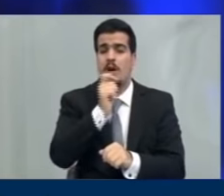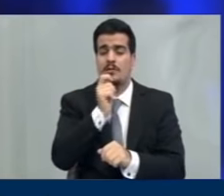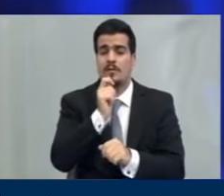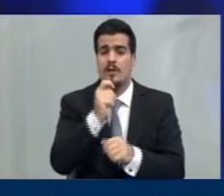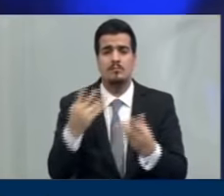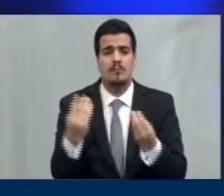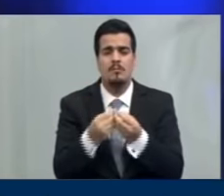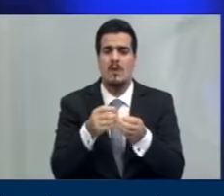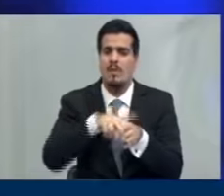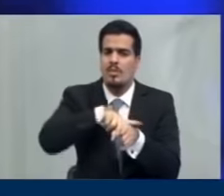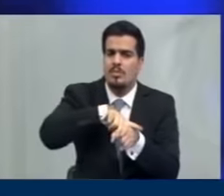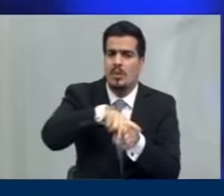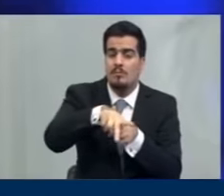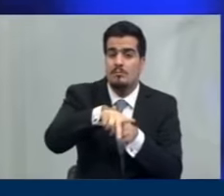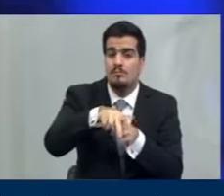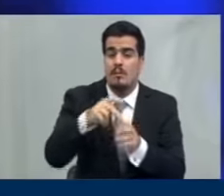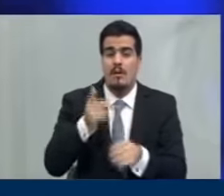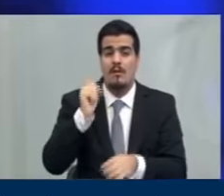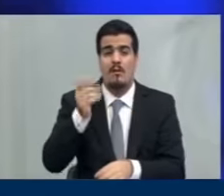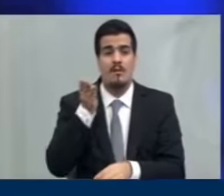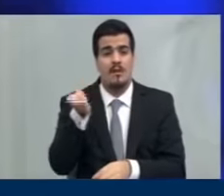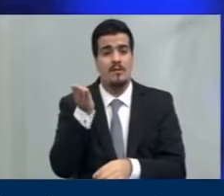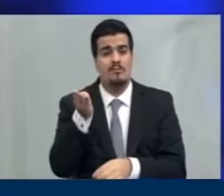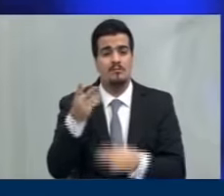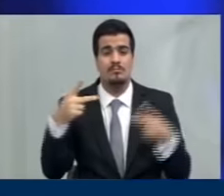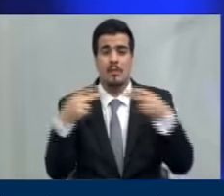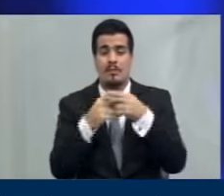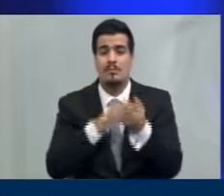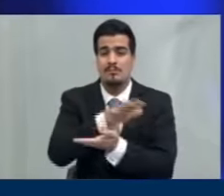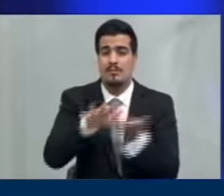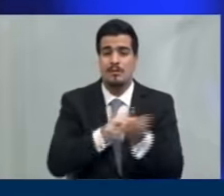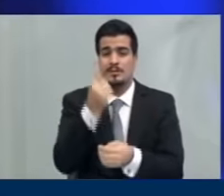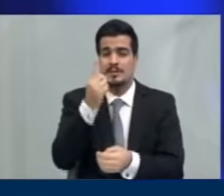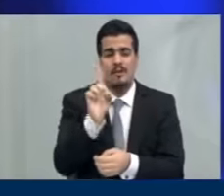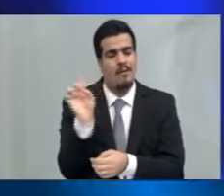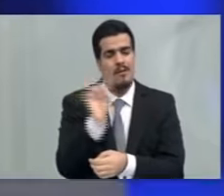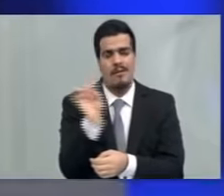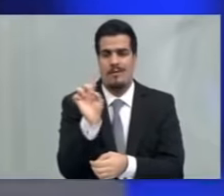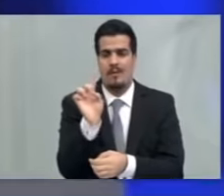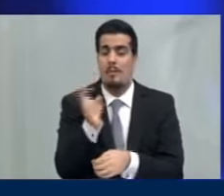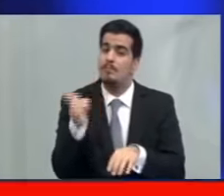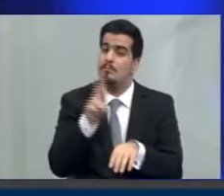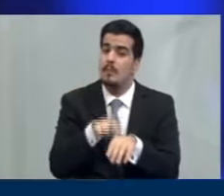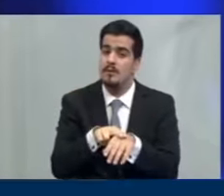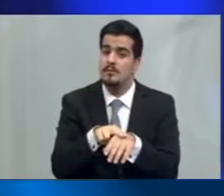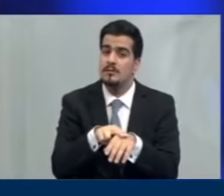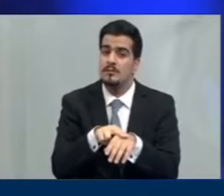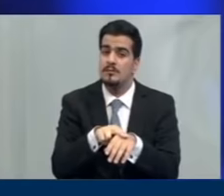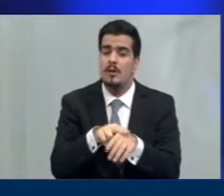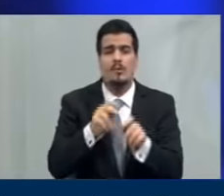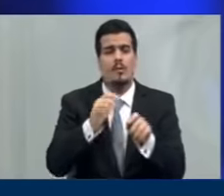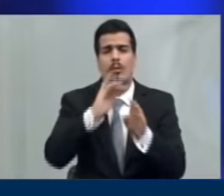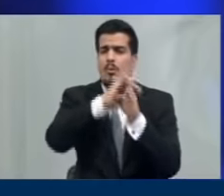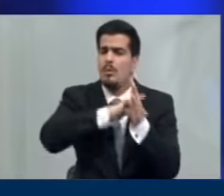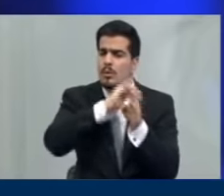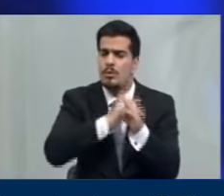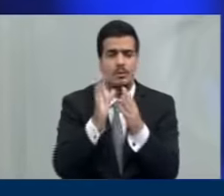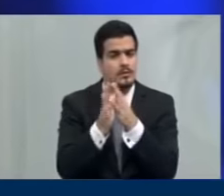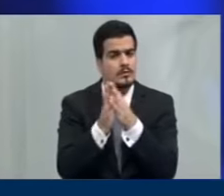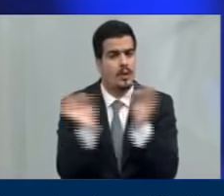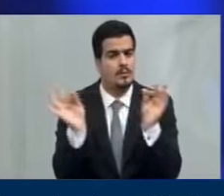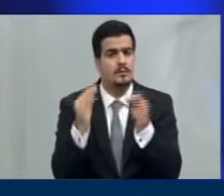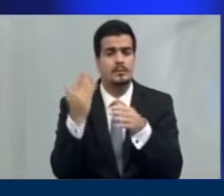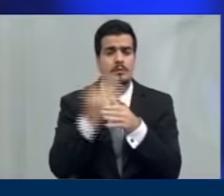العنف لن يسهم بإطلاق الرواتب، وإن مشكلة الإقليم لا تتعلق بها فقط وإنما بالحقوق، معتبرا